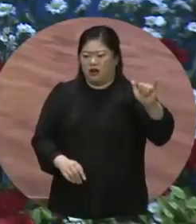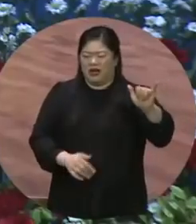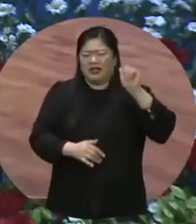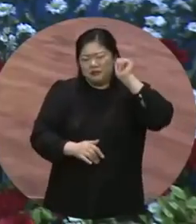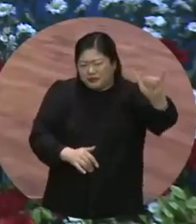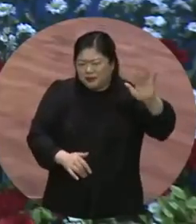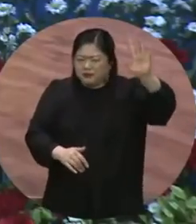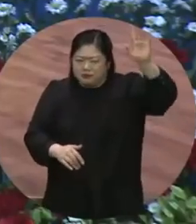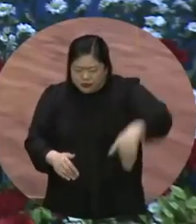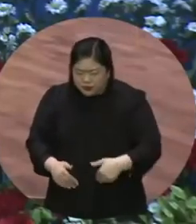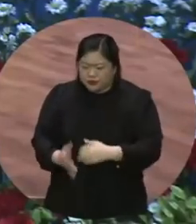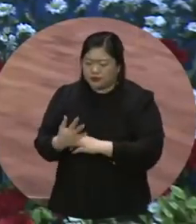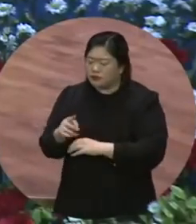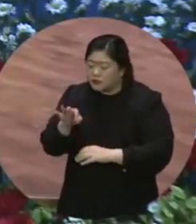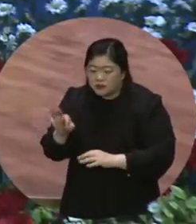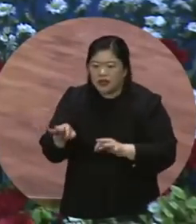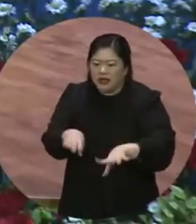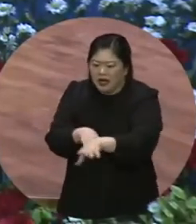그렇게 이제